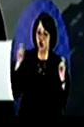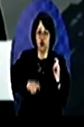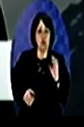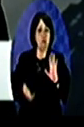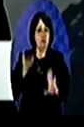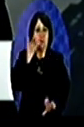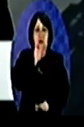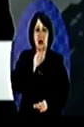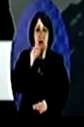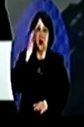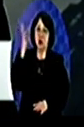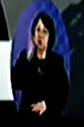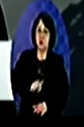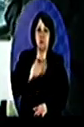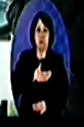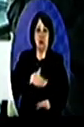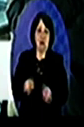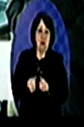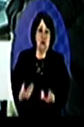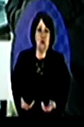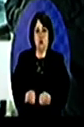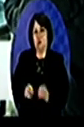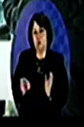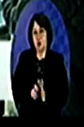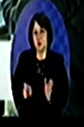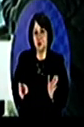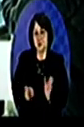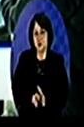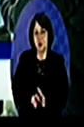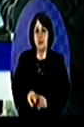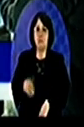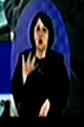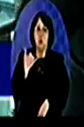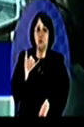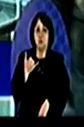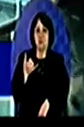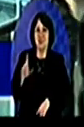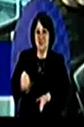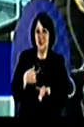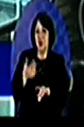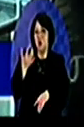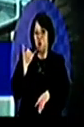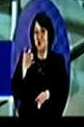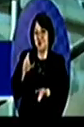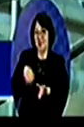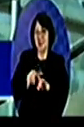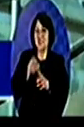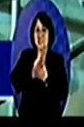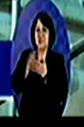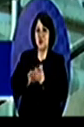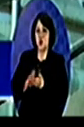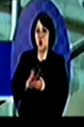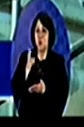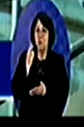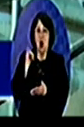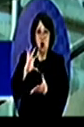болох юм байна гэдэг одоо тодорхой төсөл мөн энд хэлж байна. Цэвэрлэх байгууламж бол ингэж айлуудын дунд хийжсэн тохиол Улаанбаатар дүнд үгэнд байхгүй. Энэ цэвэрлэх байгуулт ашиглан